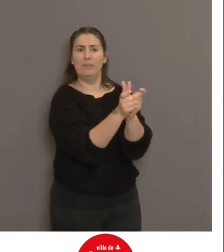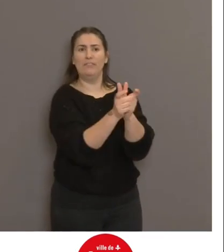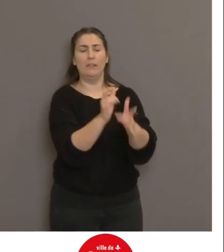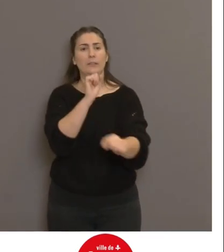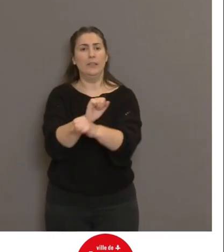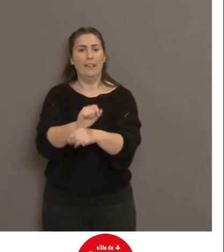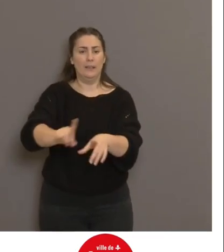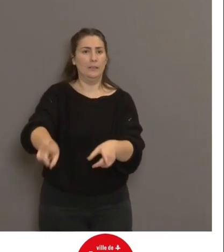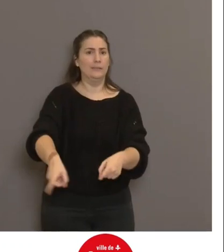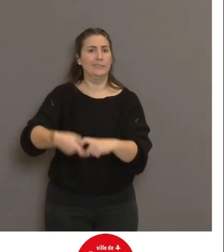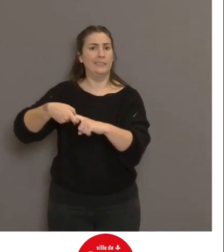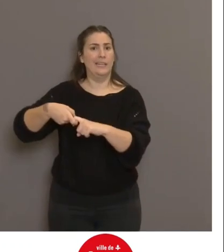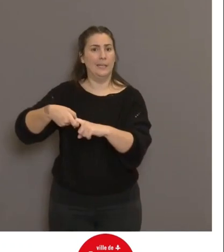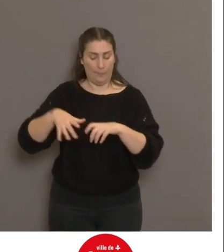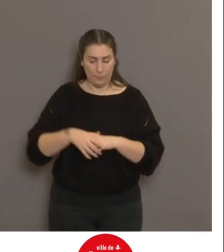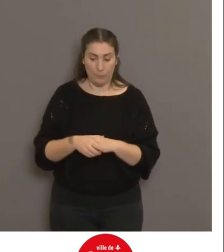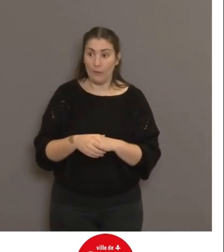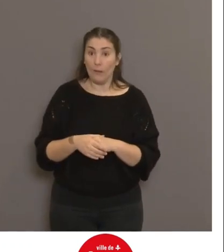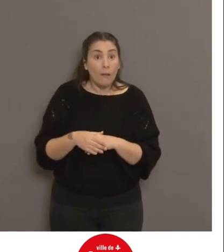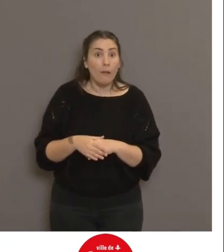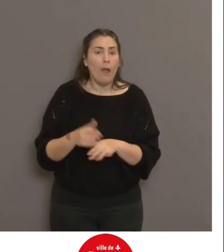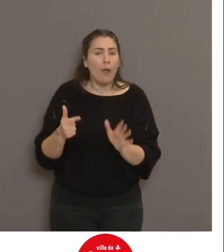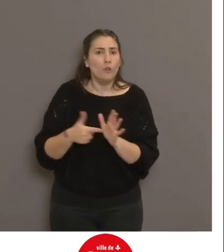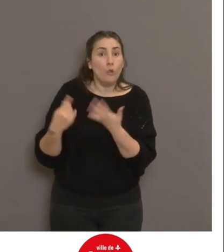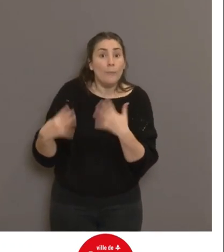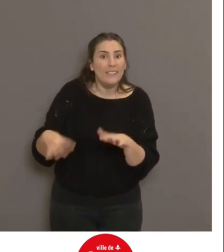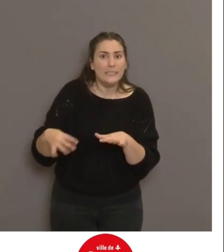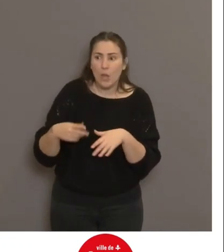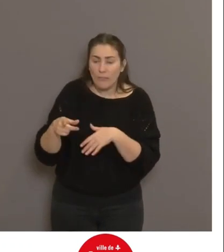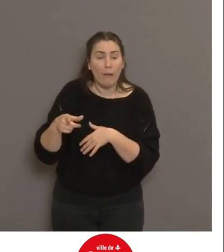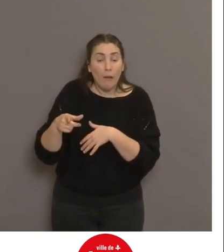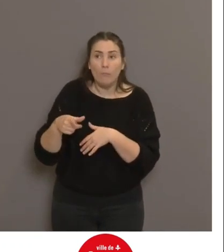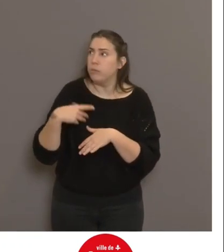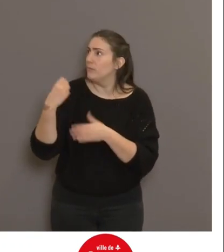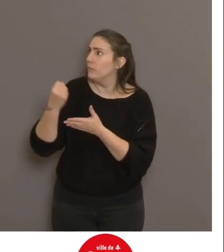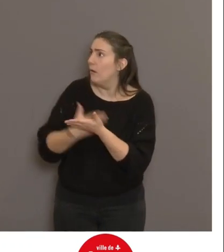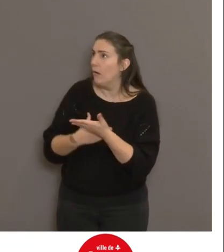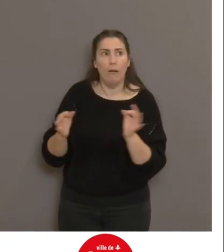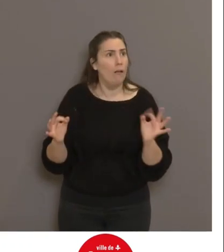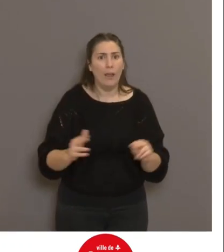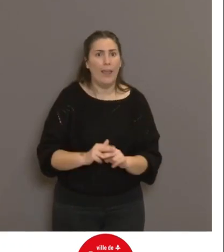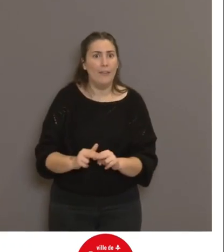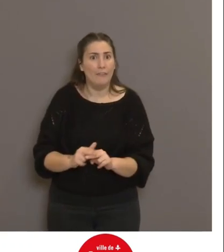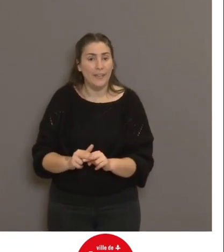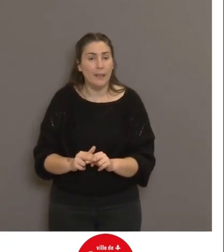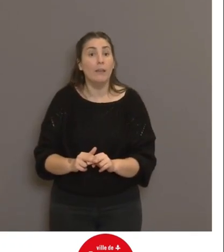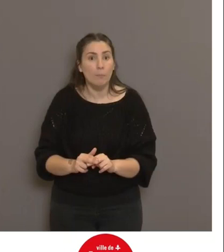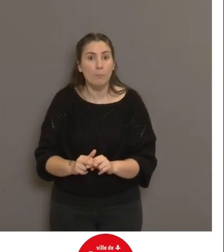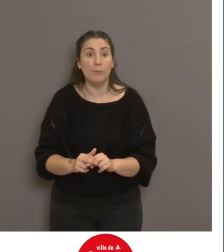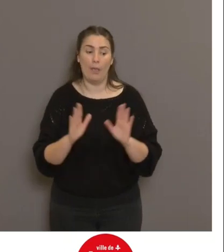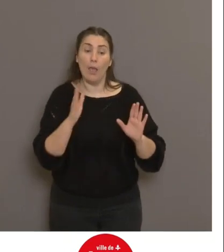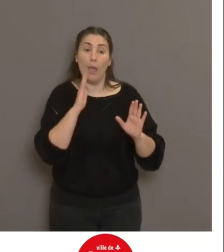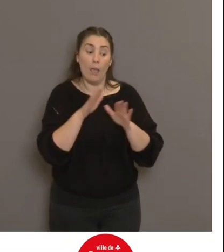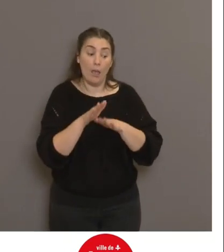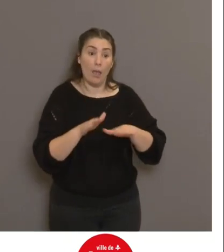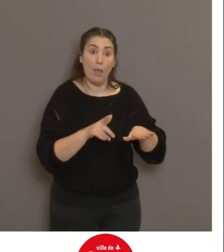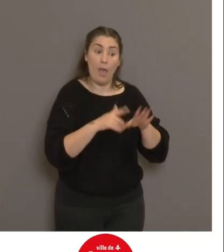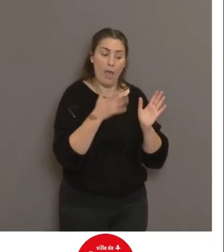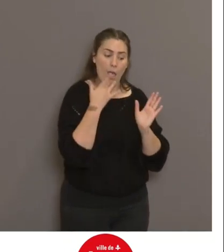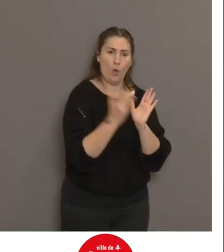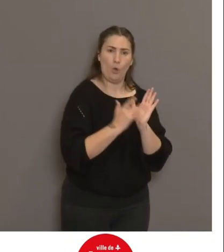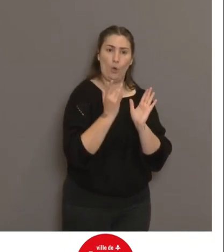Dès 2019, sans que notre commune en eût été alertée, la prestigieuse revue des musées de France, Revue